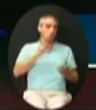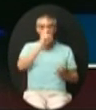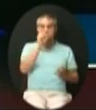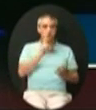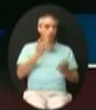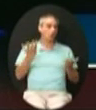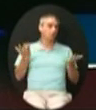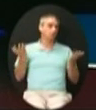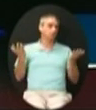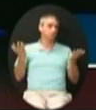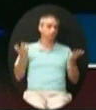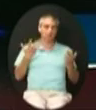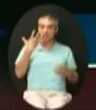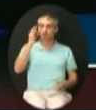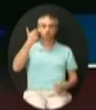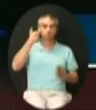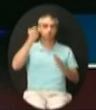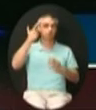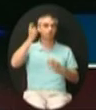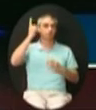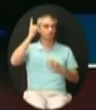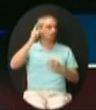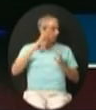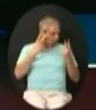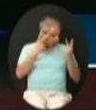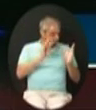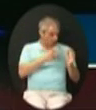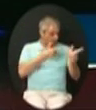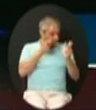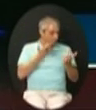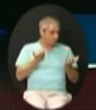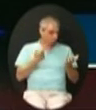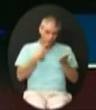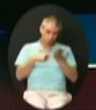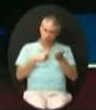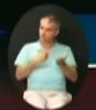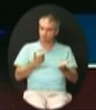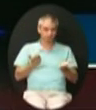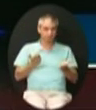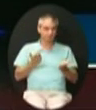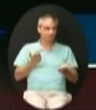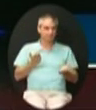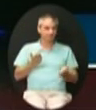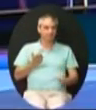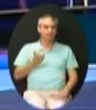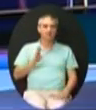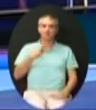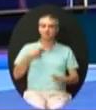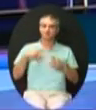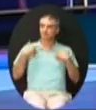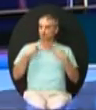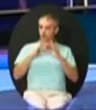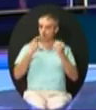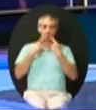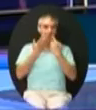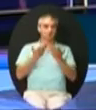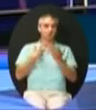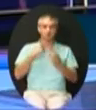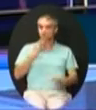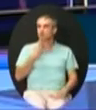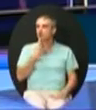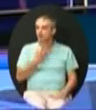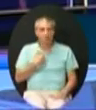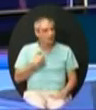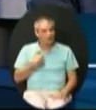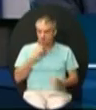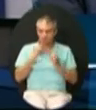הכל, 50, 60, 70 שנות... איזה ערך של פתיחה באש? כן, למשל. אולי 70 שנות... אני שמח שאתה פותח את הדיון. אני מוכרח לומר, נחמן,